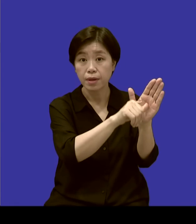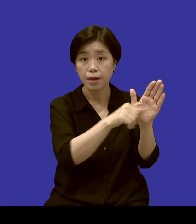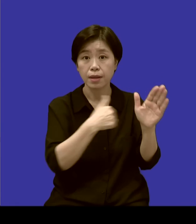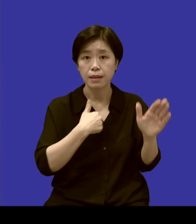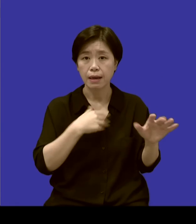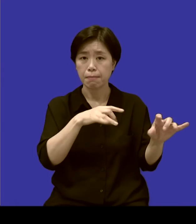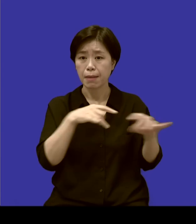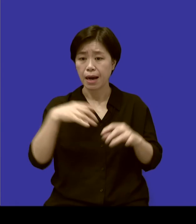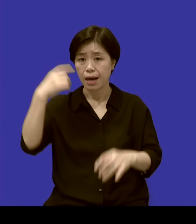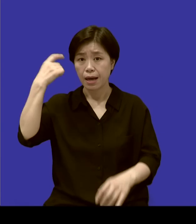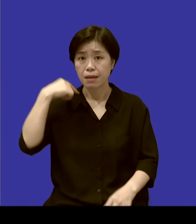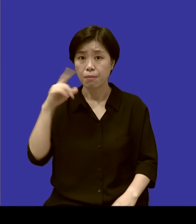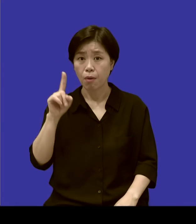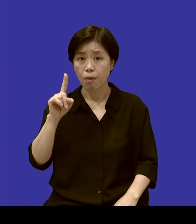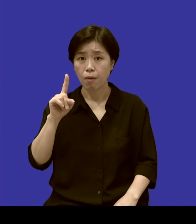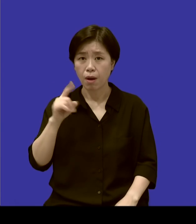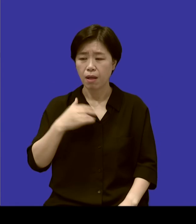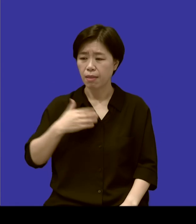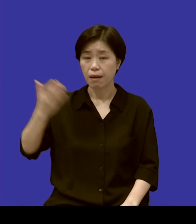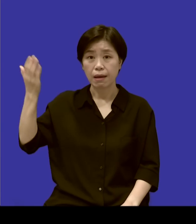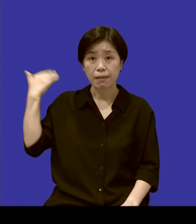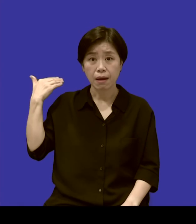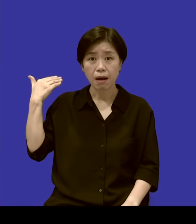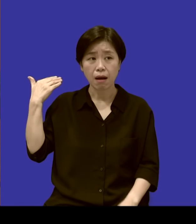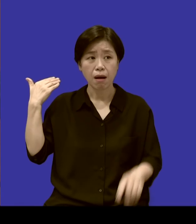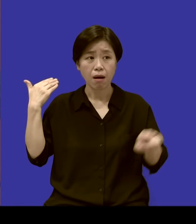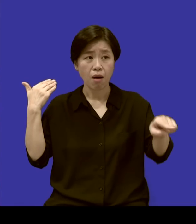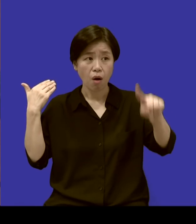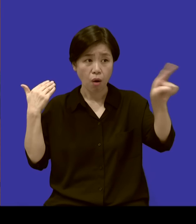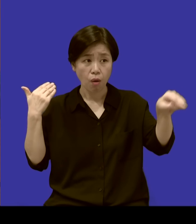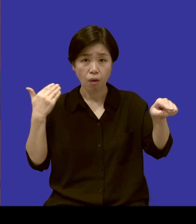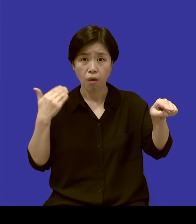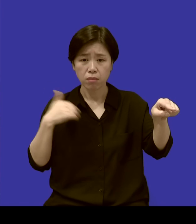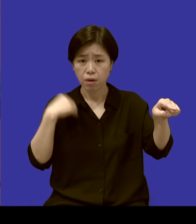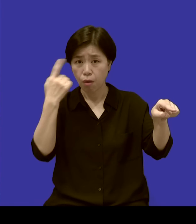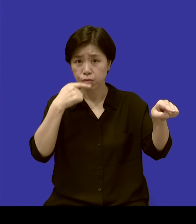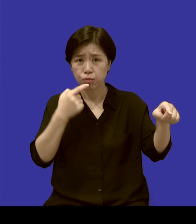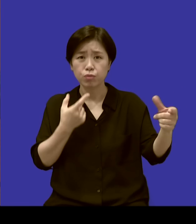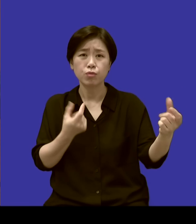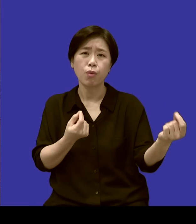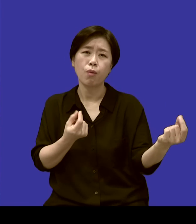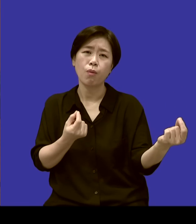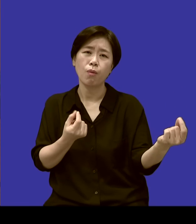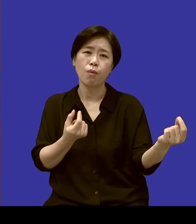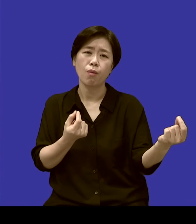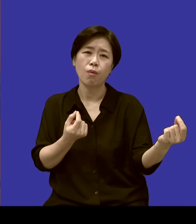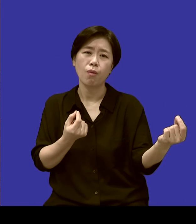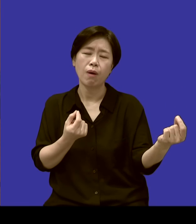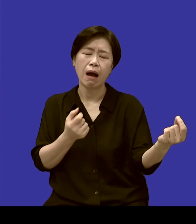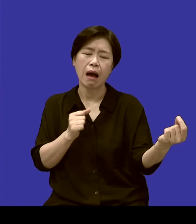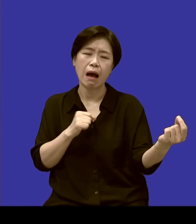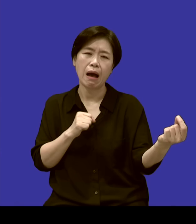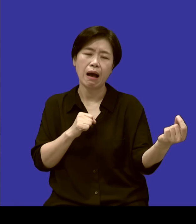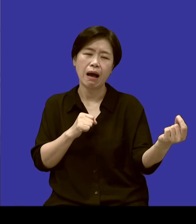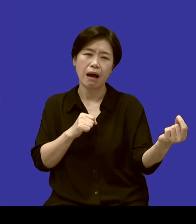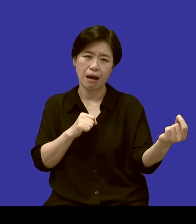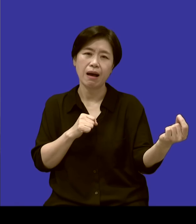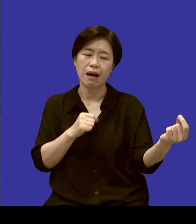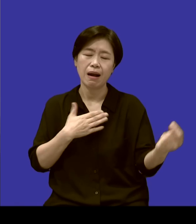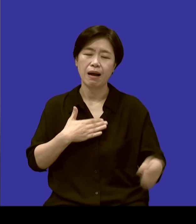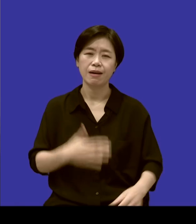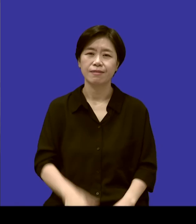걸 느꼈냐면 나도 옛날에 저 얼굴 저 모습이었어. 그들 가운데 내 모습을 보고 그래서